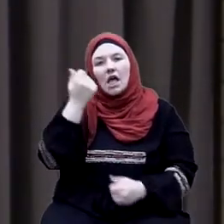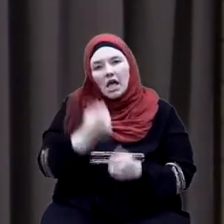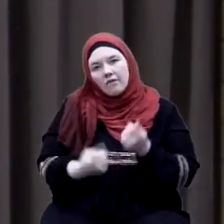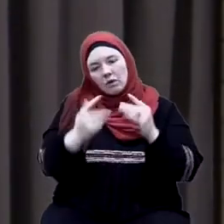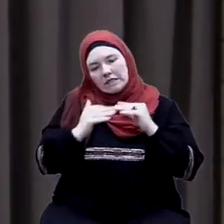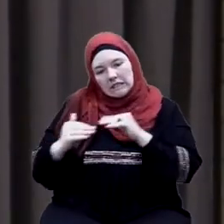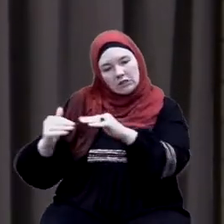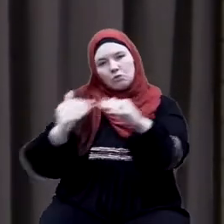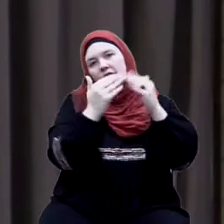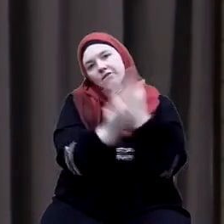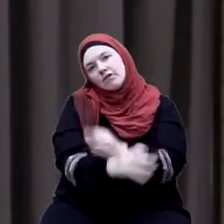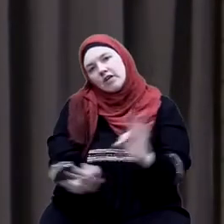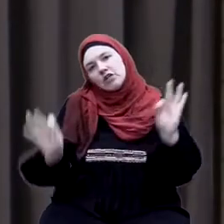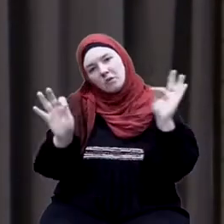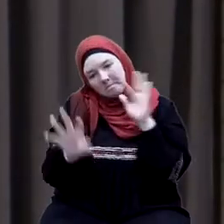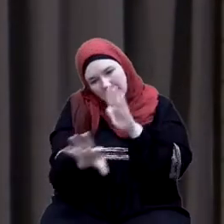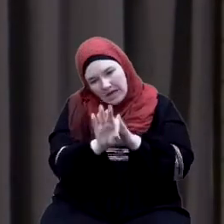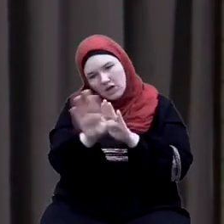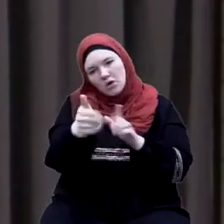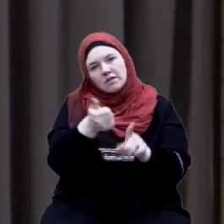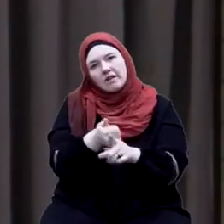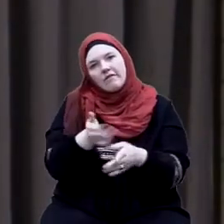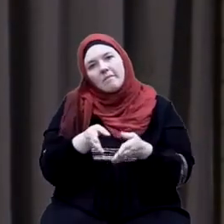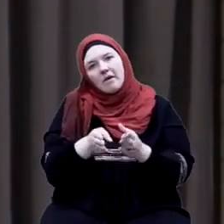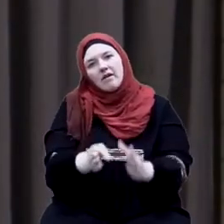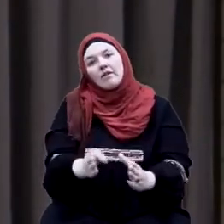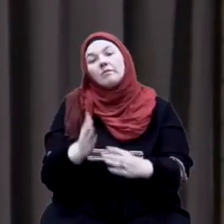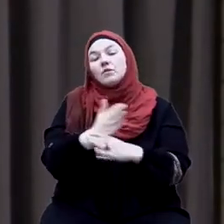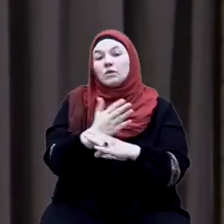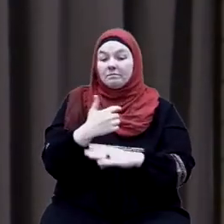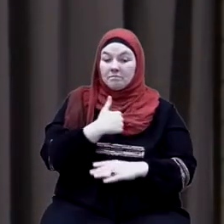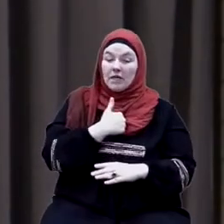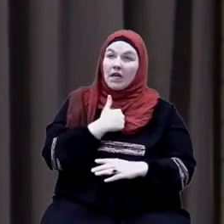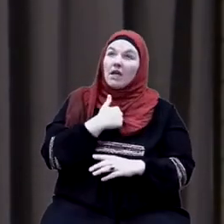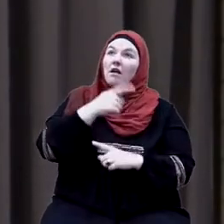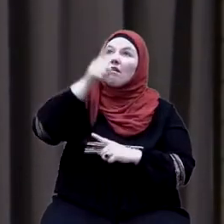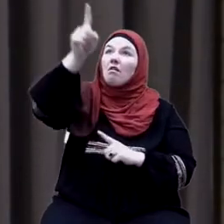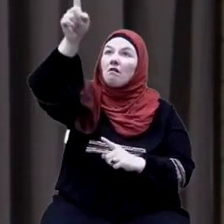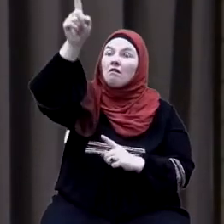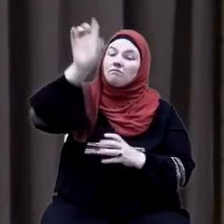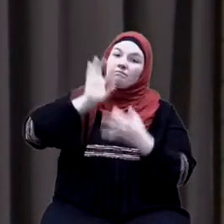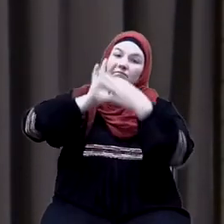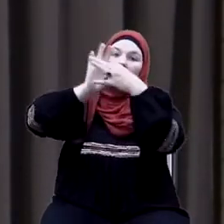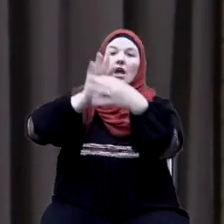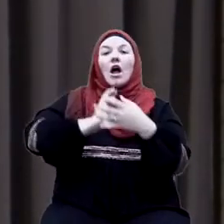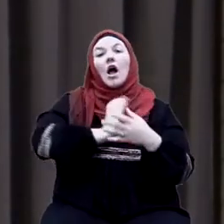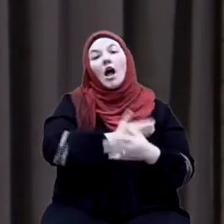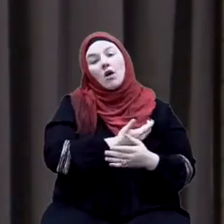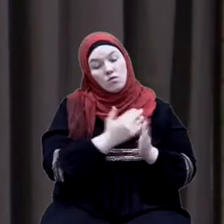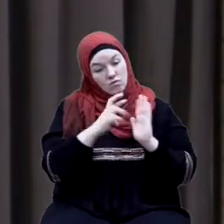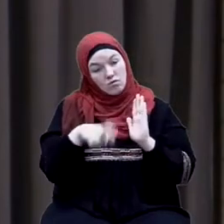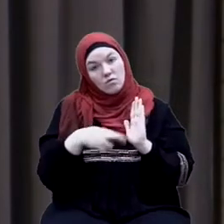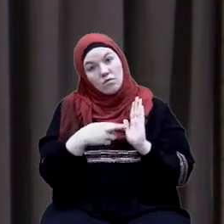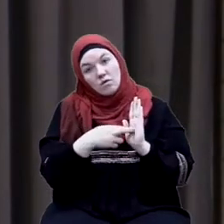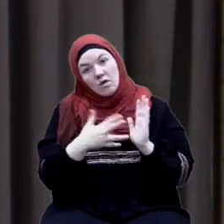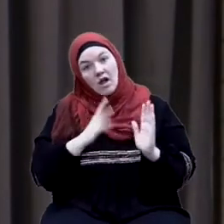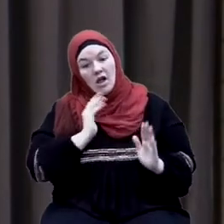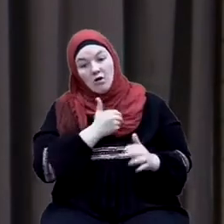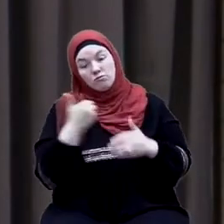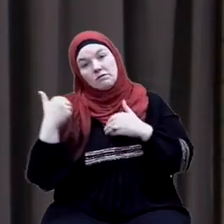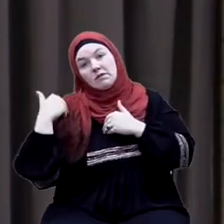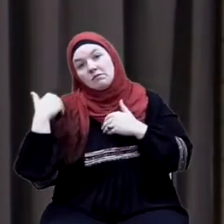free to choose their path between them and Allah. Our role is, يَا أَيُّهَا الرَّسُولُ بَلِّغْ